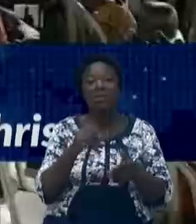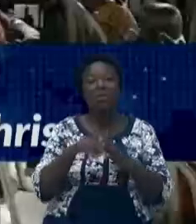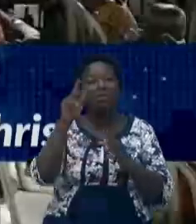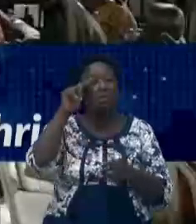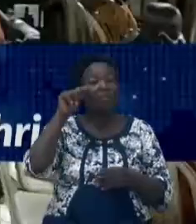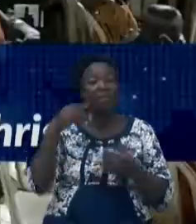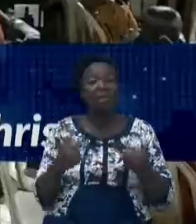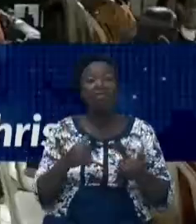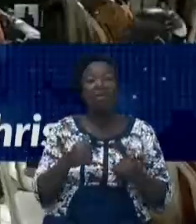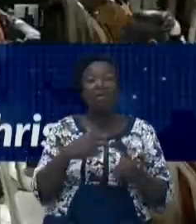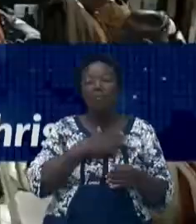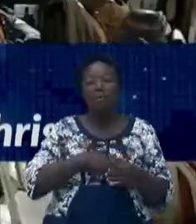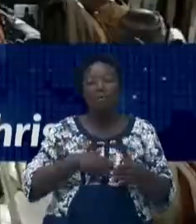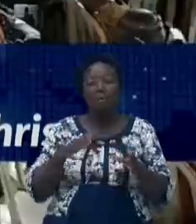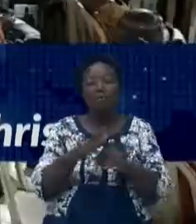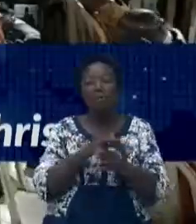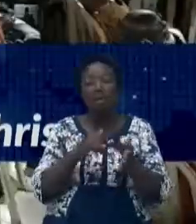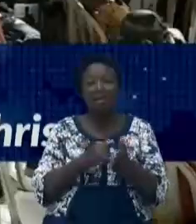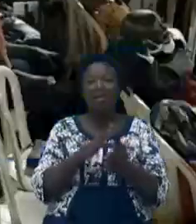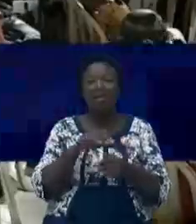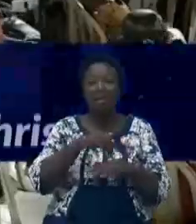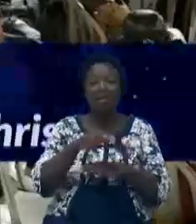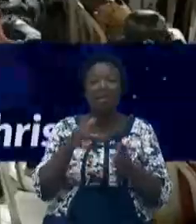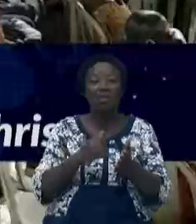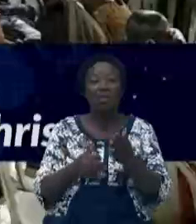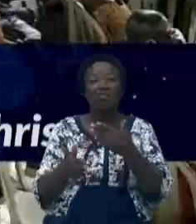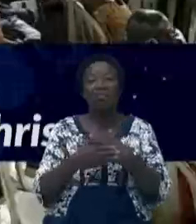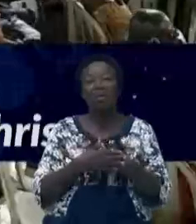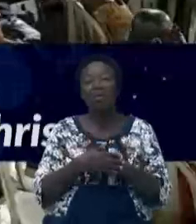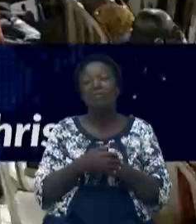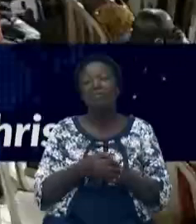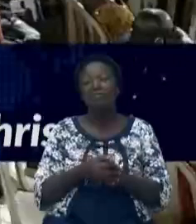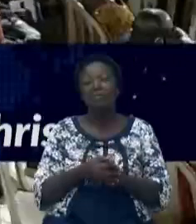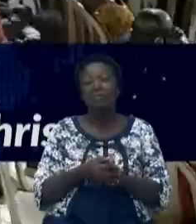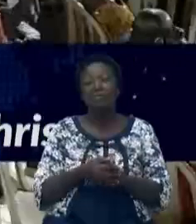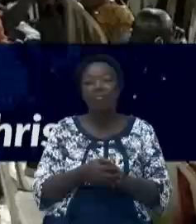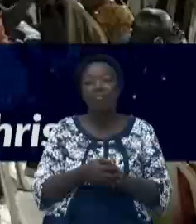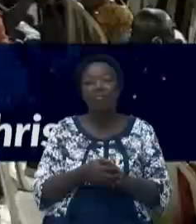pour bénéficier également la visitation du seigneur